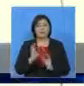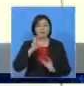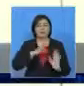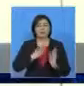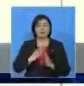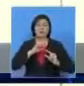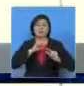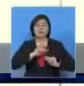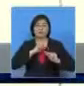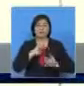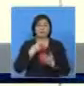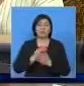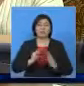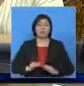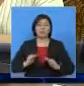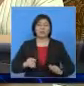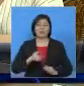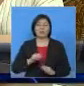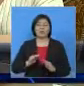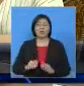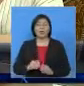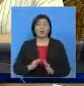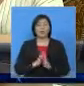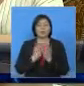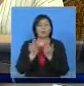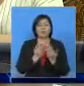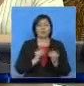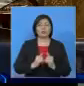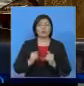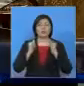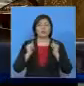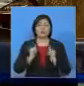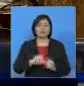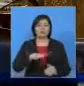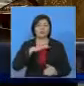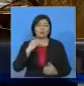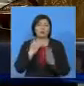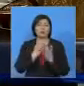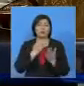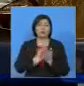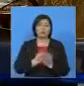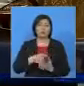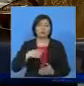жұмысына талдау жасалып, балалар мен жасөспірімдер арасындағы кітап оқуды дамыту бойынша түрлі жобалар талқыланды.